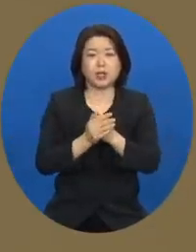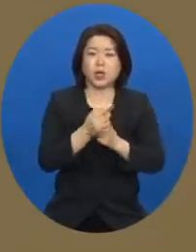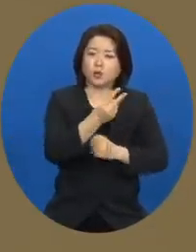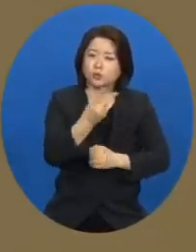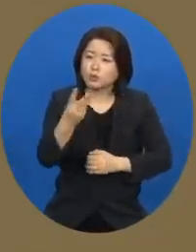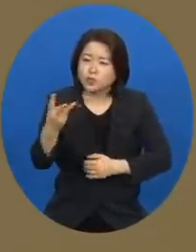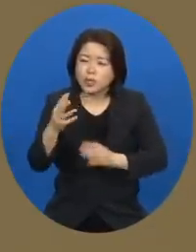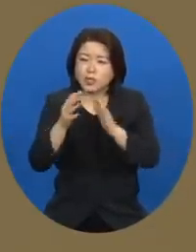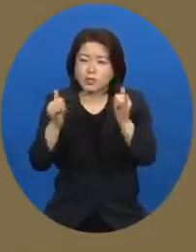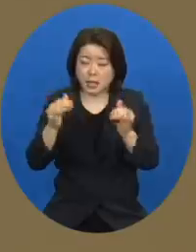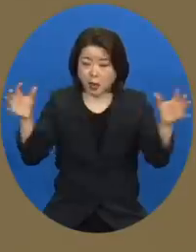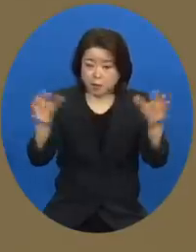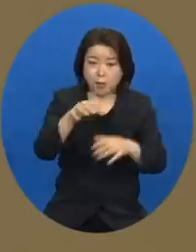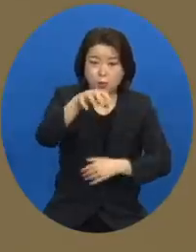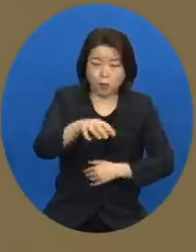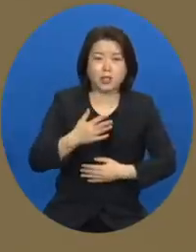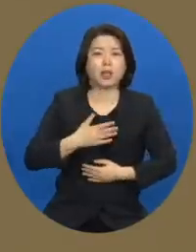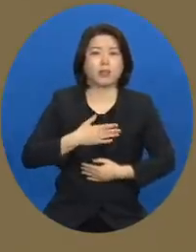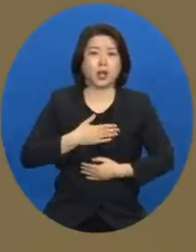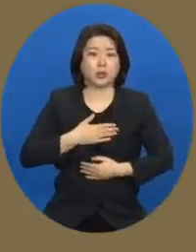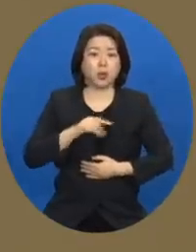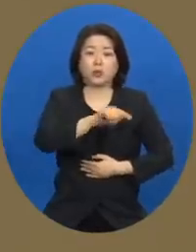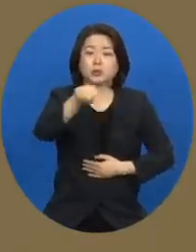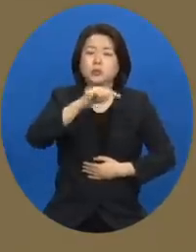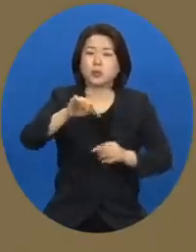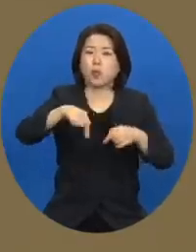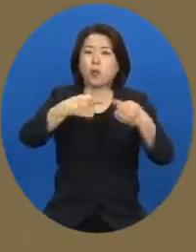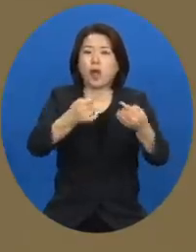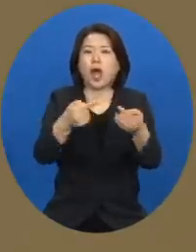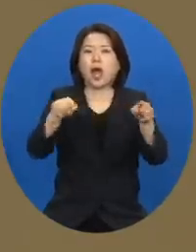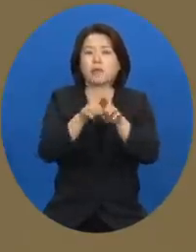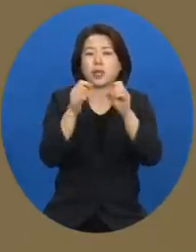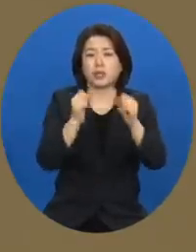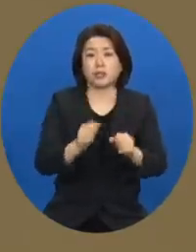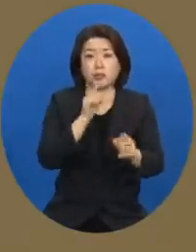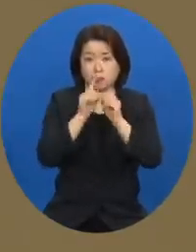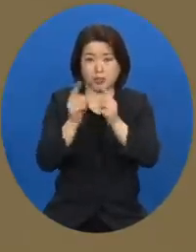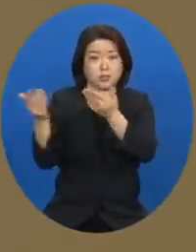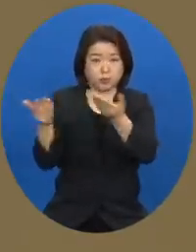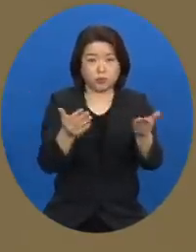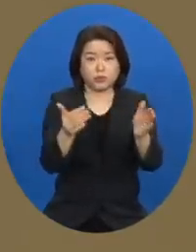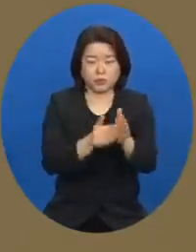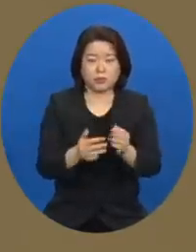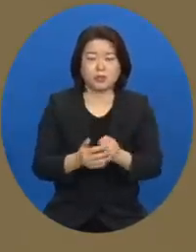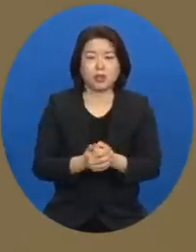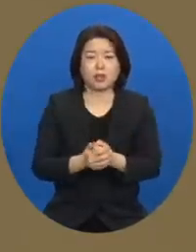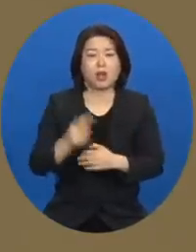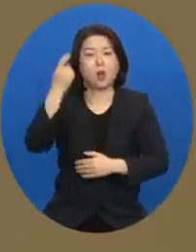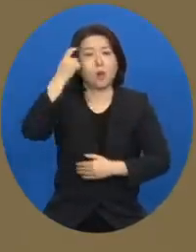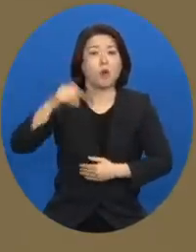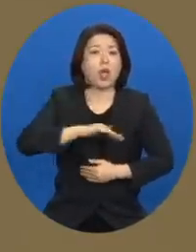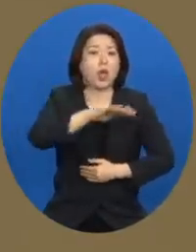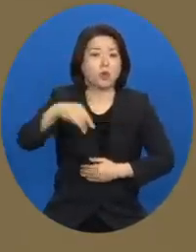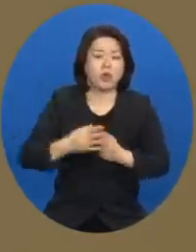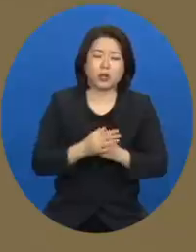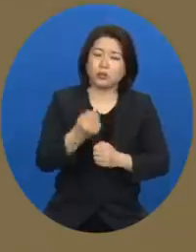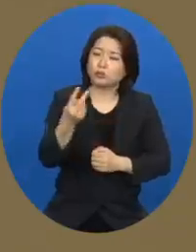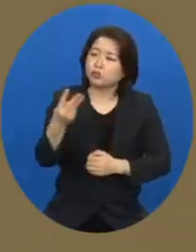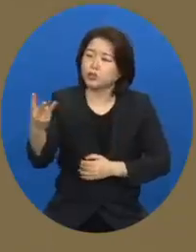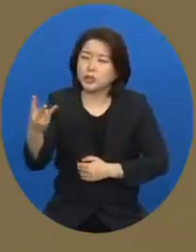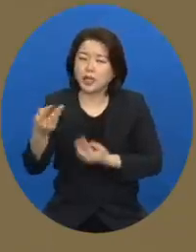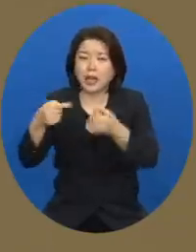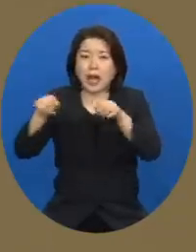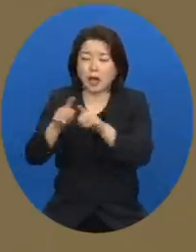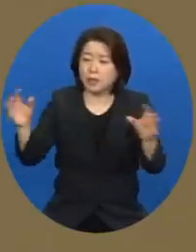사람이 모인 곳에 나도 그들 중에 함께 있겠다고 말씀하셨어요. 왜 우리에게 두세 사람이